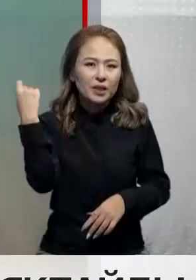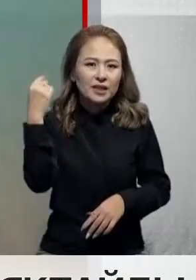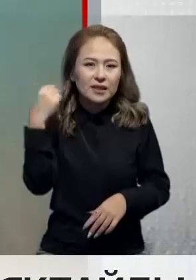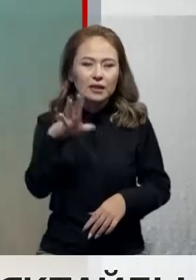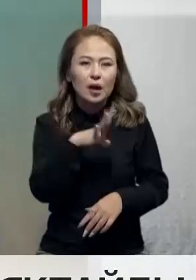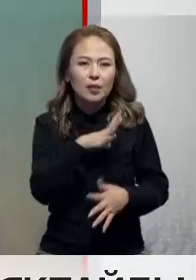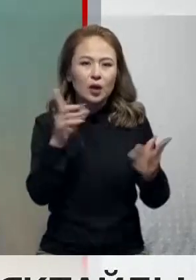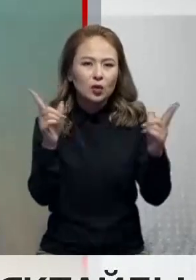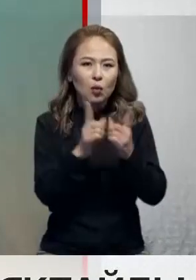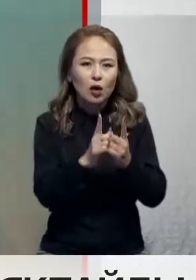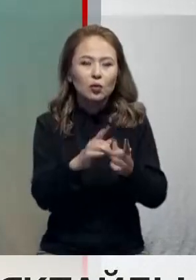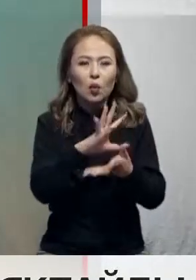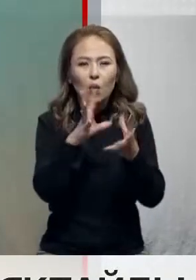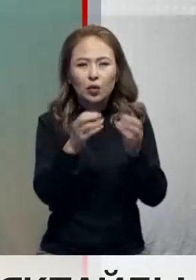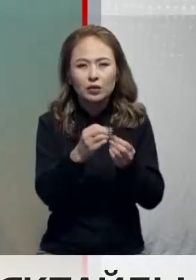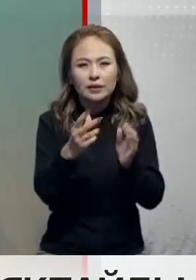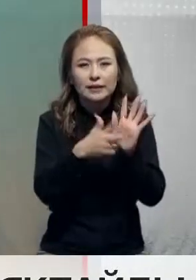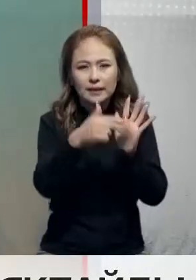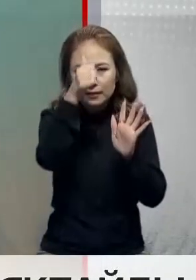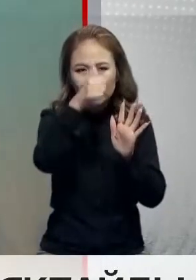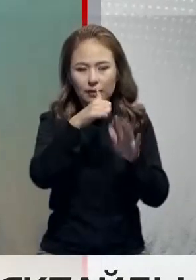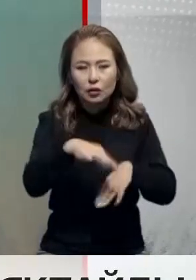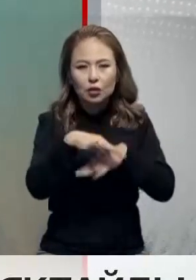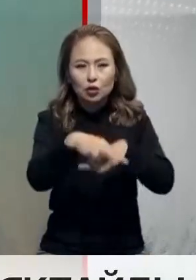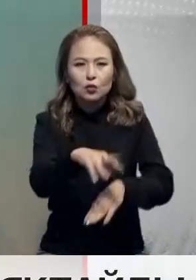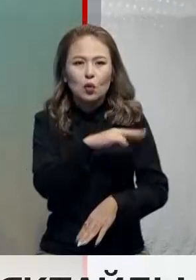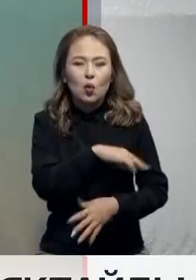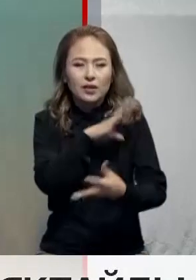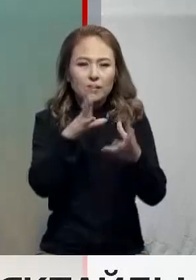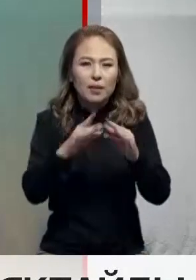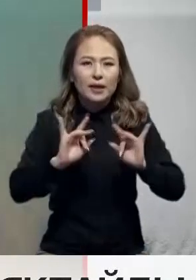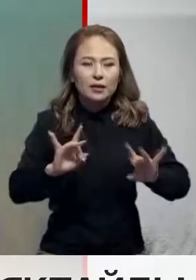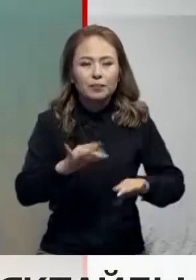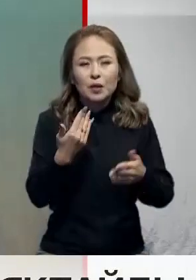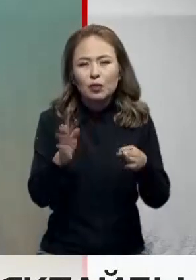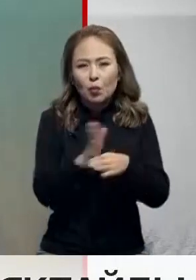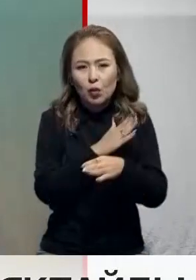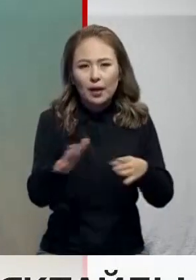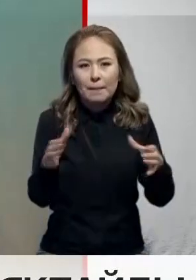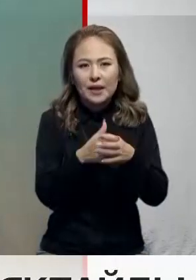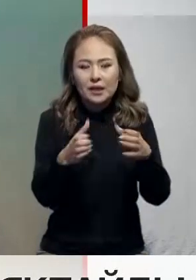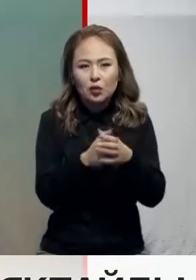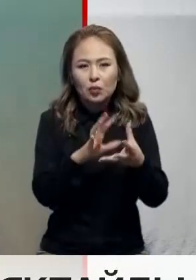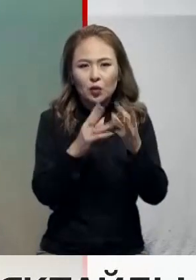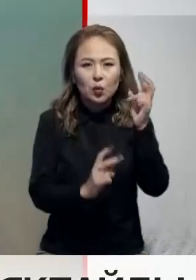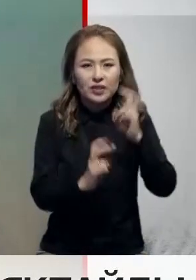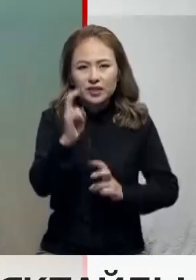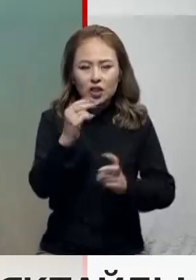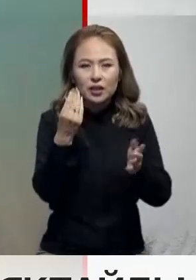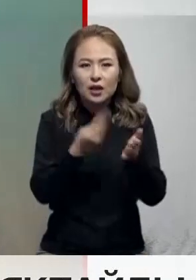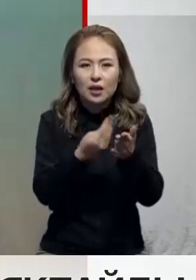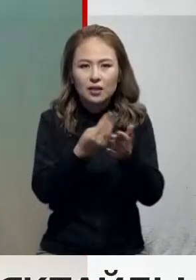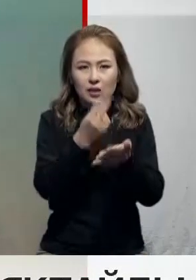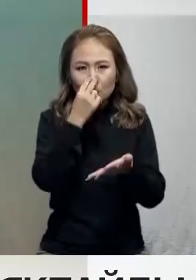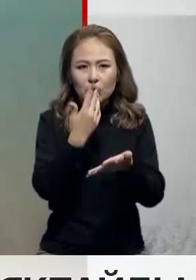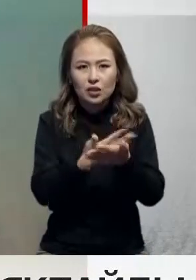Жақыпов президент қабылдауында болып, қордың биылғы 8 айда атқарған жұмысының қорытындысын баяндады. Бұдан бөлек компаниялар тобының өндірістік